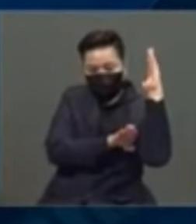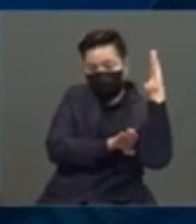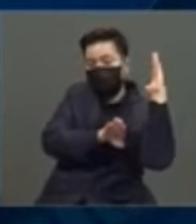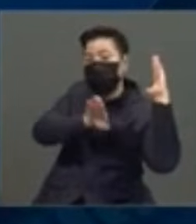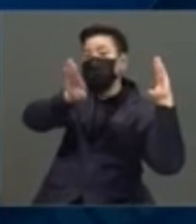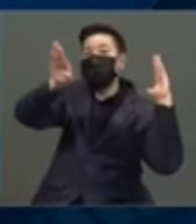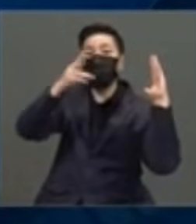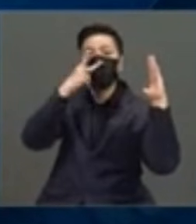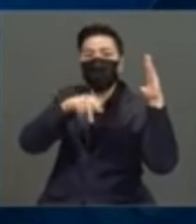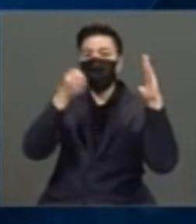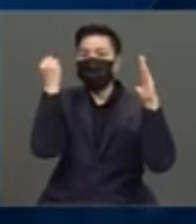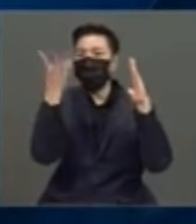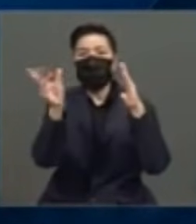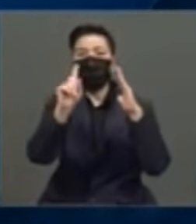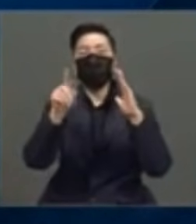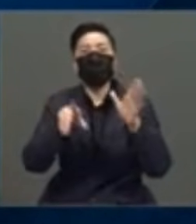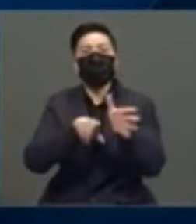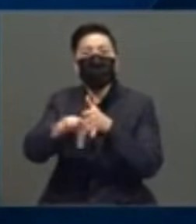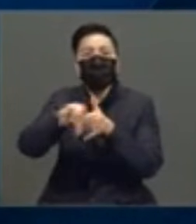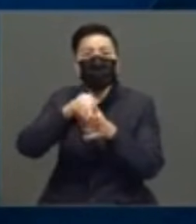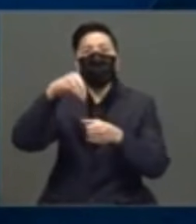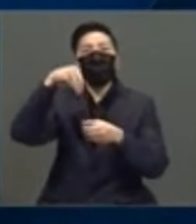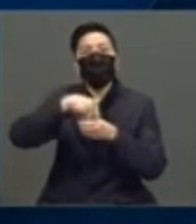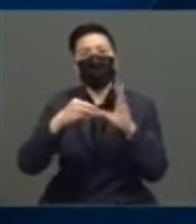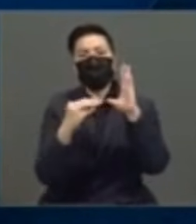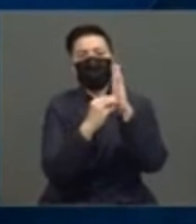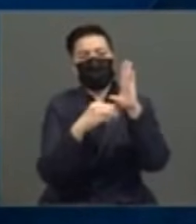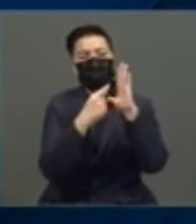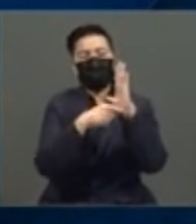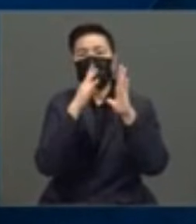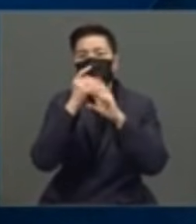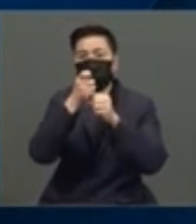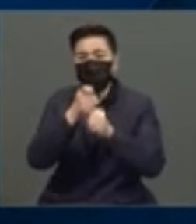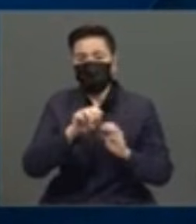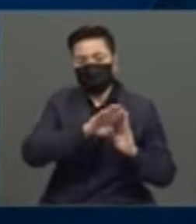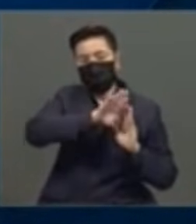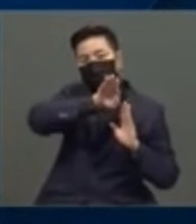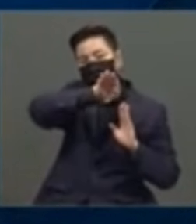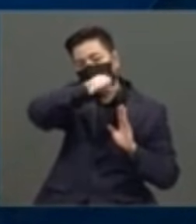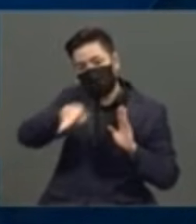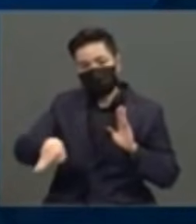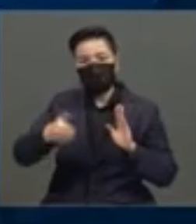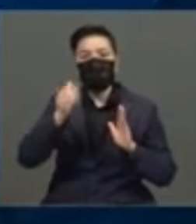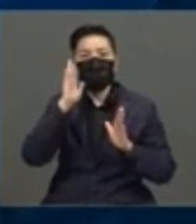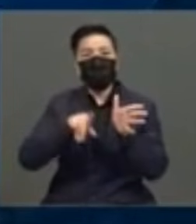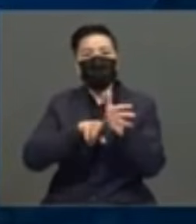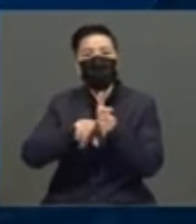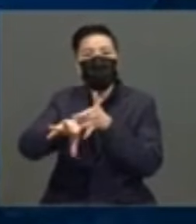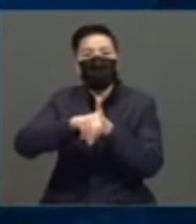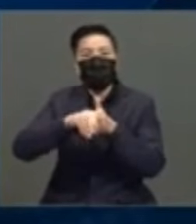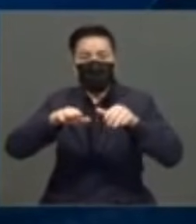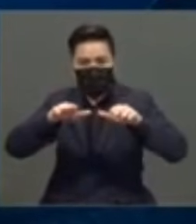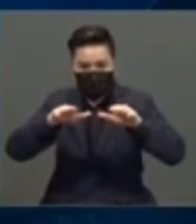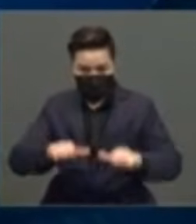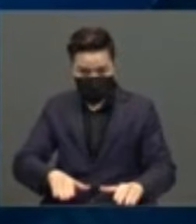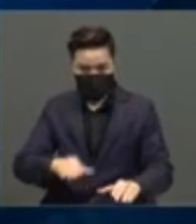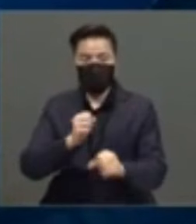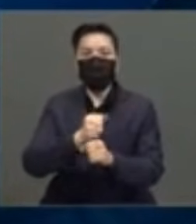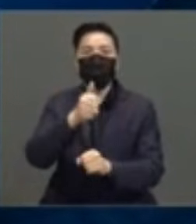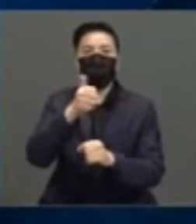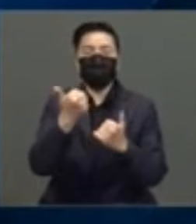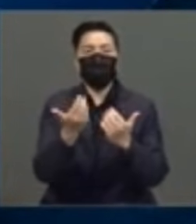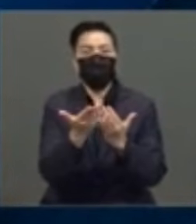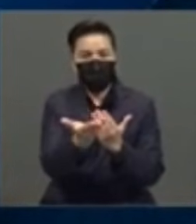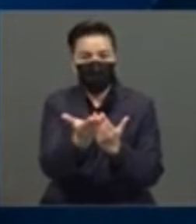ส่วนใหญ่แล้วอยู่ในตรงนี้ทั้งหมดเลยเพราะฉะนั้นถ้าเราดึงลงมาได้จะมีโอกาสที่จะช่วยทำให้การติดเชื้อน้อยลงได้นะครับ